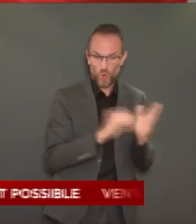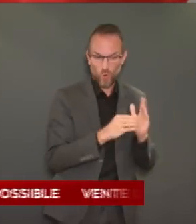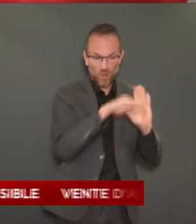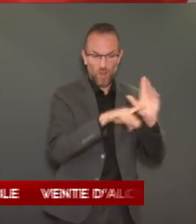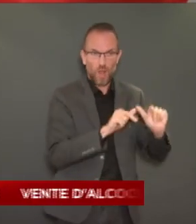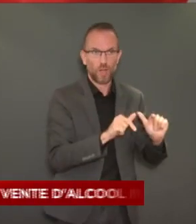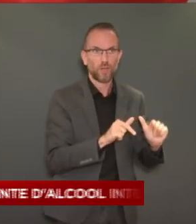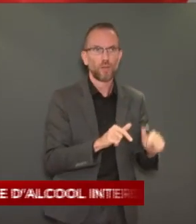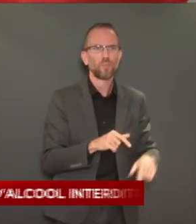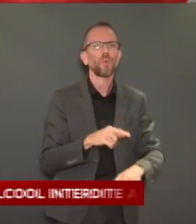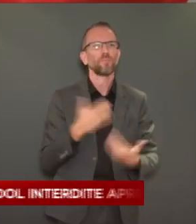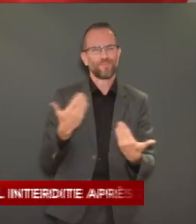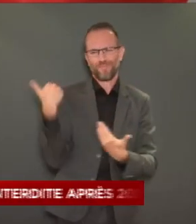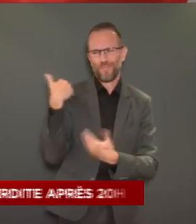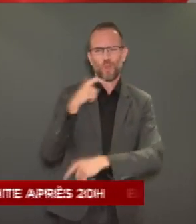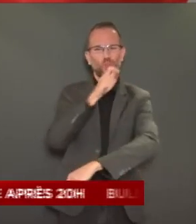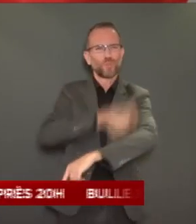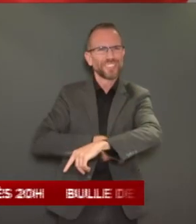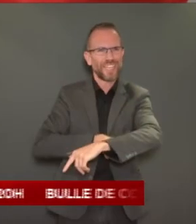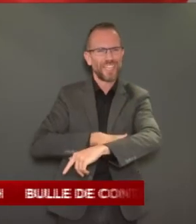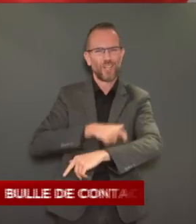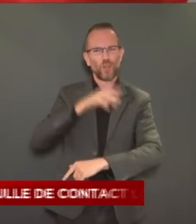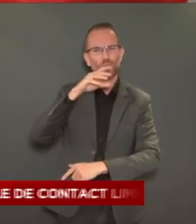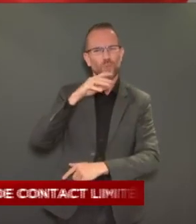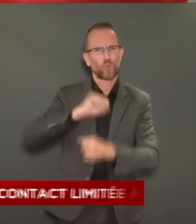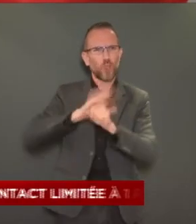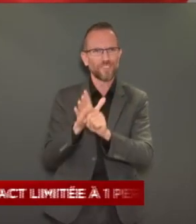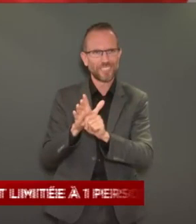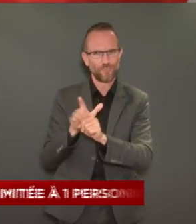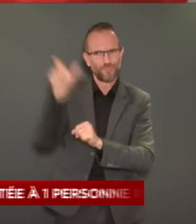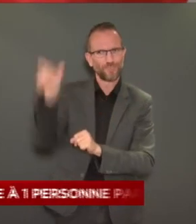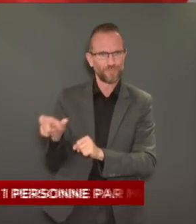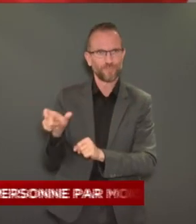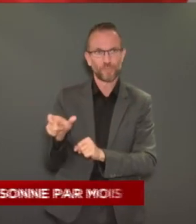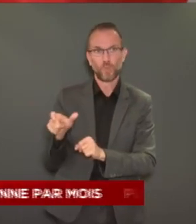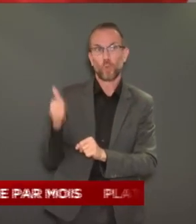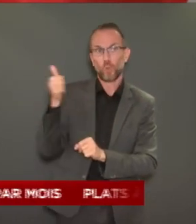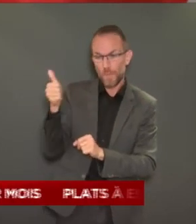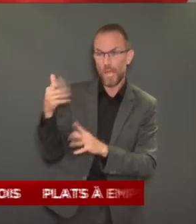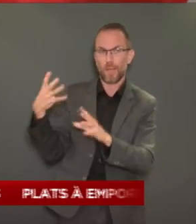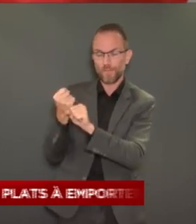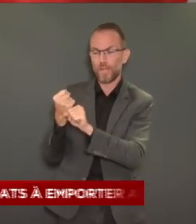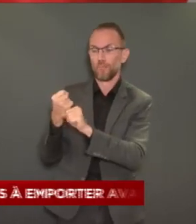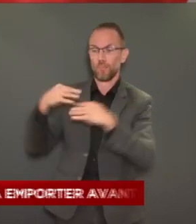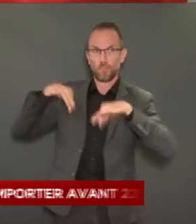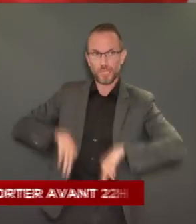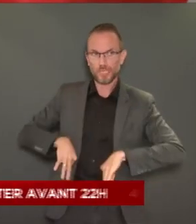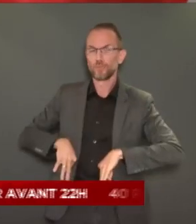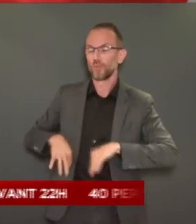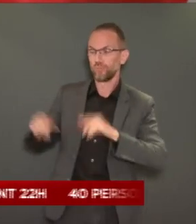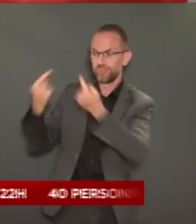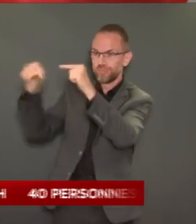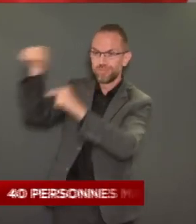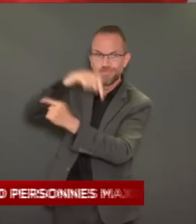Covid va, avec les ministres responsables et avec les secteurs,